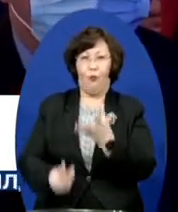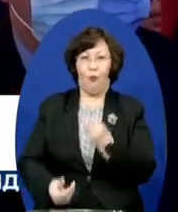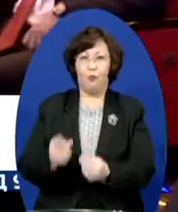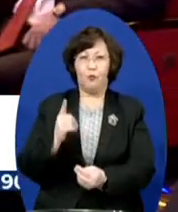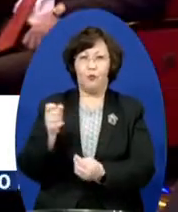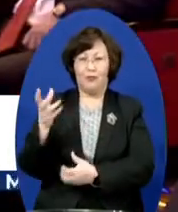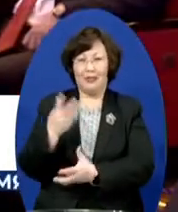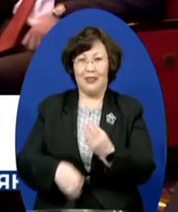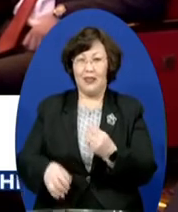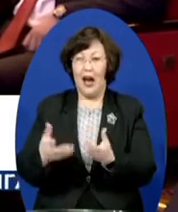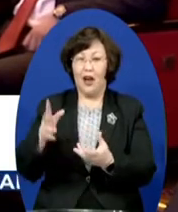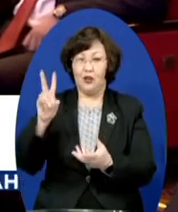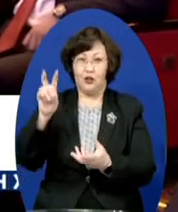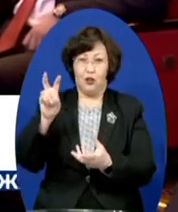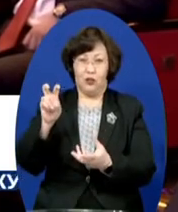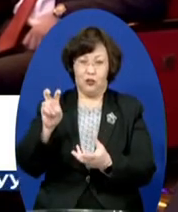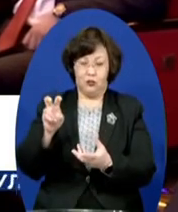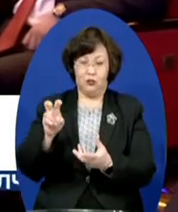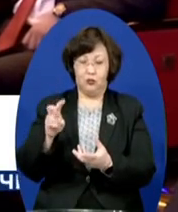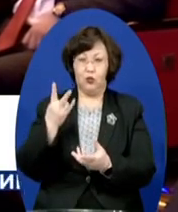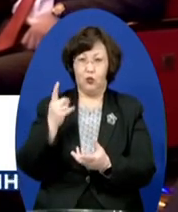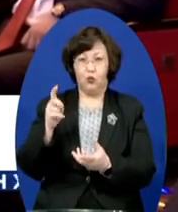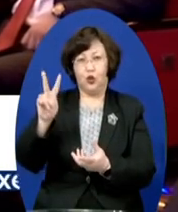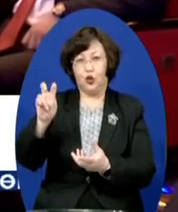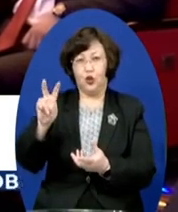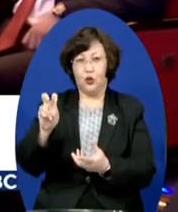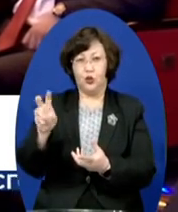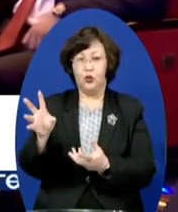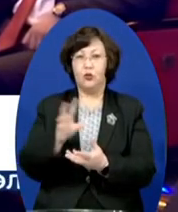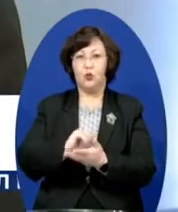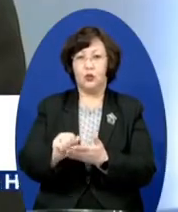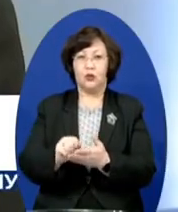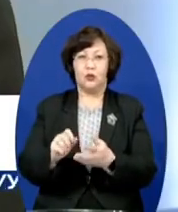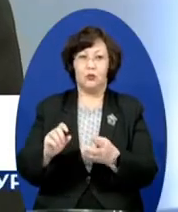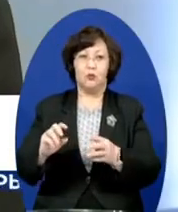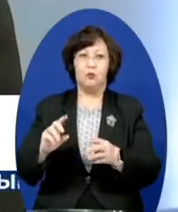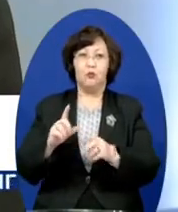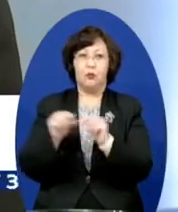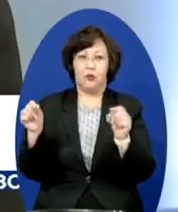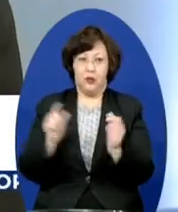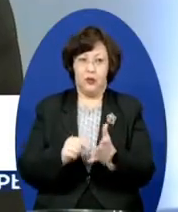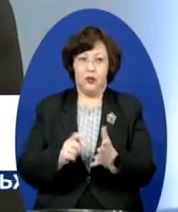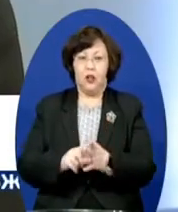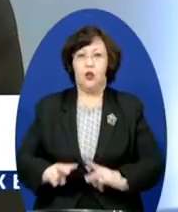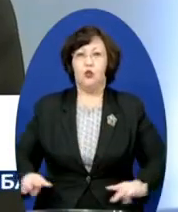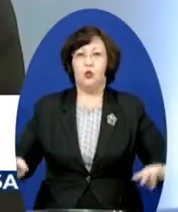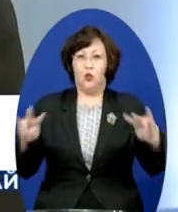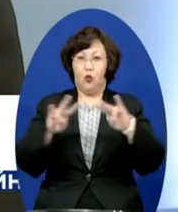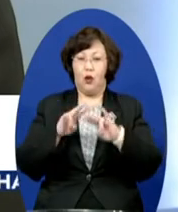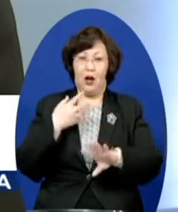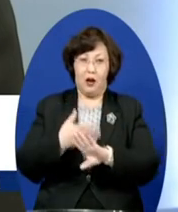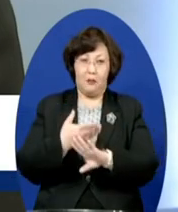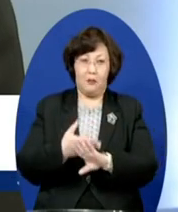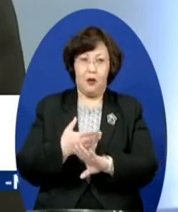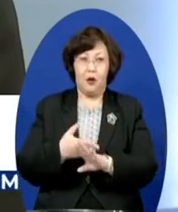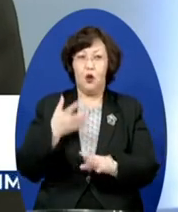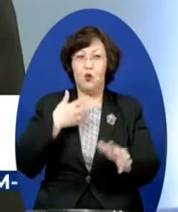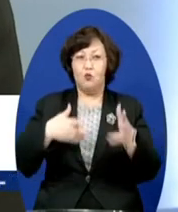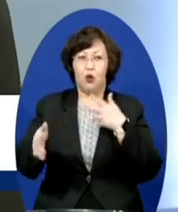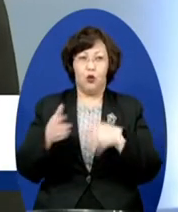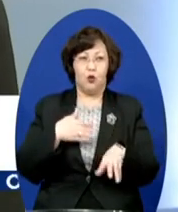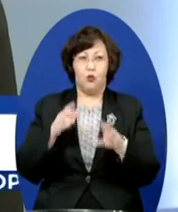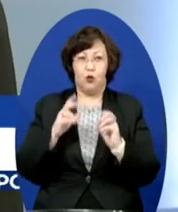нөхөн жорлог устгах нь нэн тэргүүний хийх ажлаа хэмээн судлаач нар хэлсэн юм. Нуураа хамгаалах, одоо бохирдуулахгүй